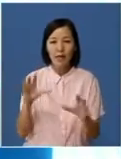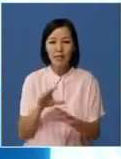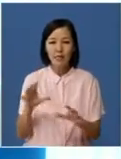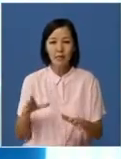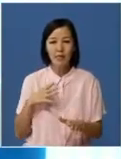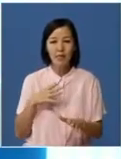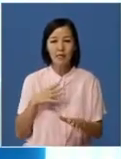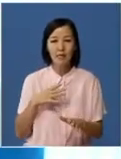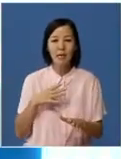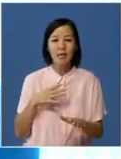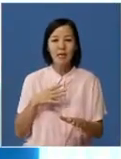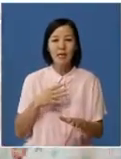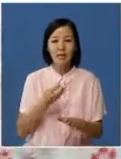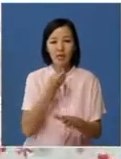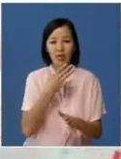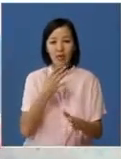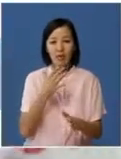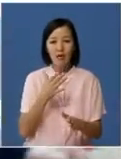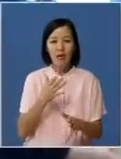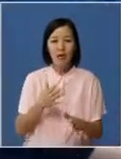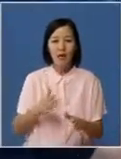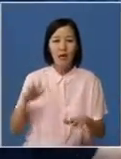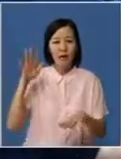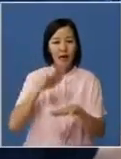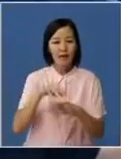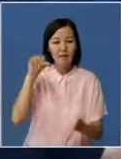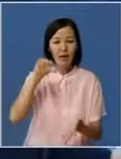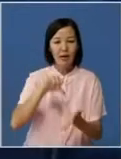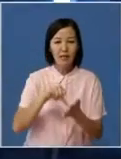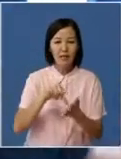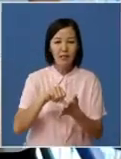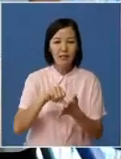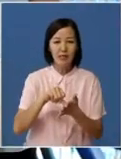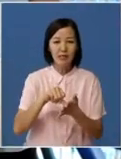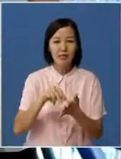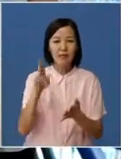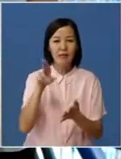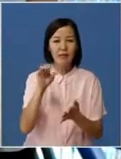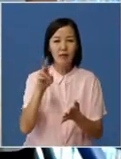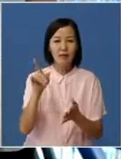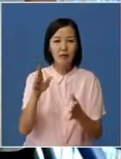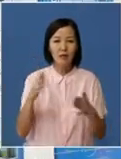келген. Шаттықты шараға аудан әкімі де қатысып, қуаныш иелерін құттықтап, сый сияпатын табыстады.